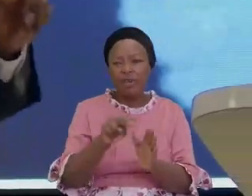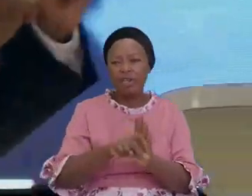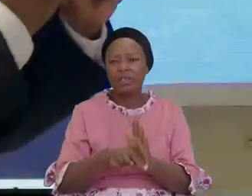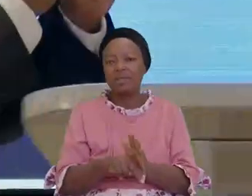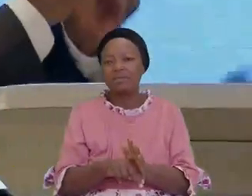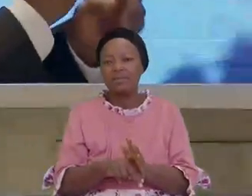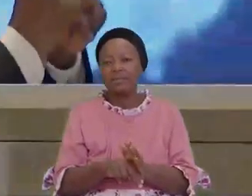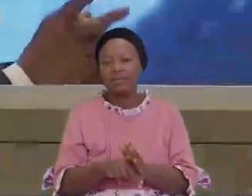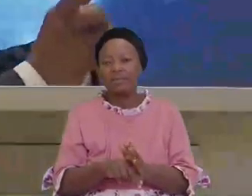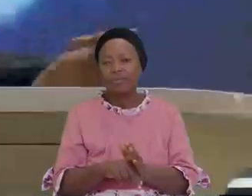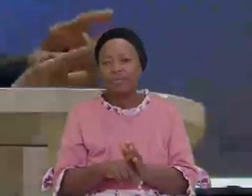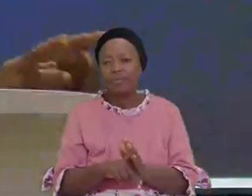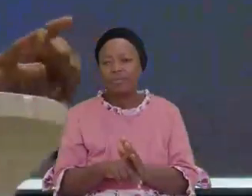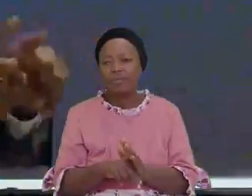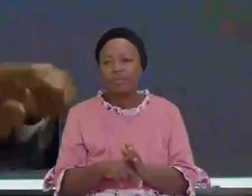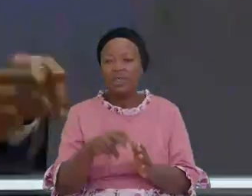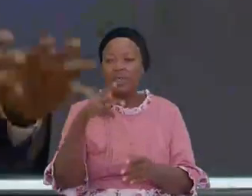l'esprit dans sa plénitude.